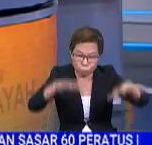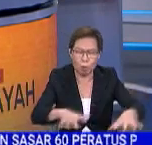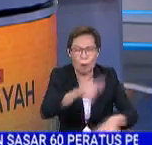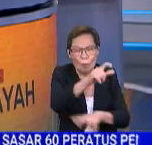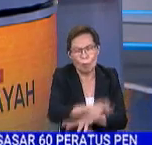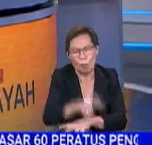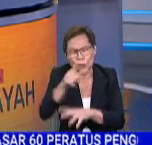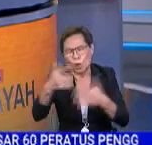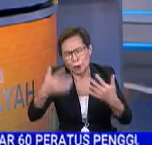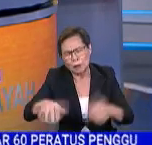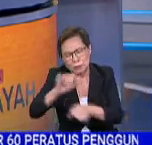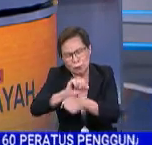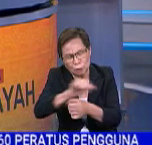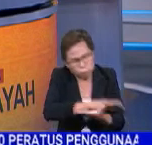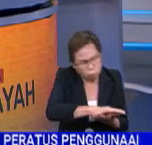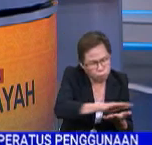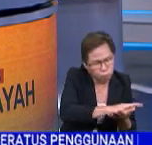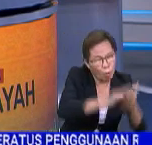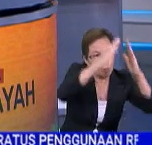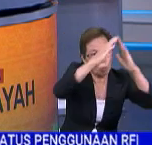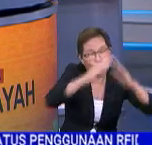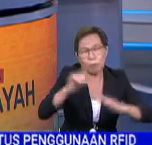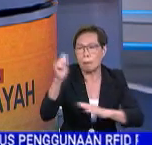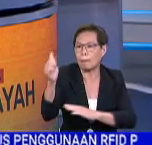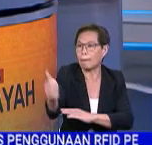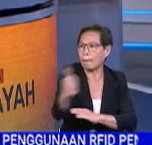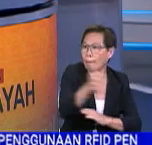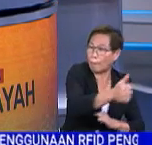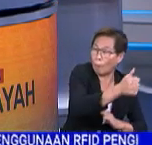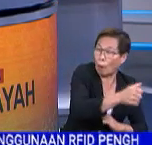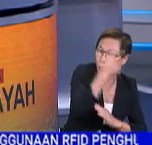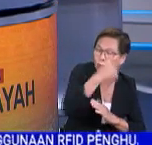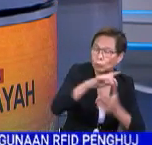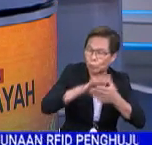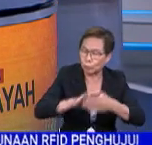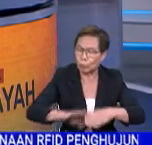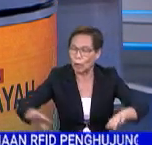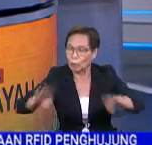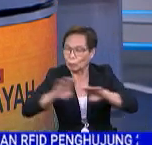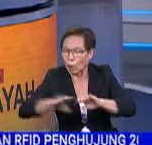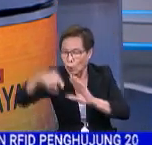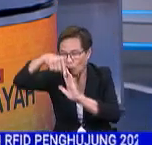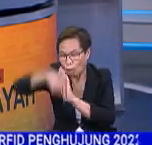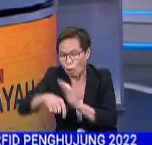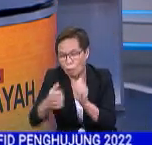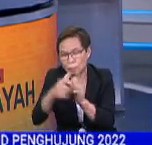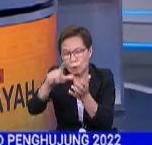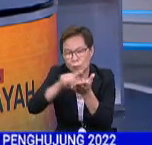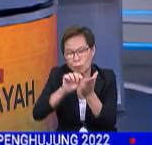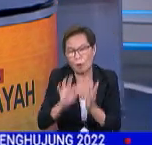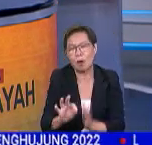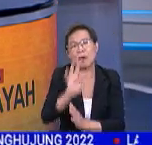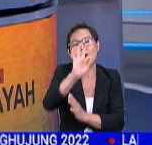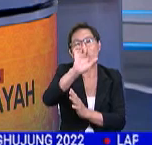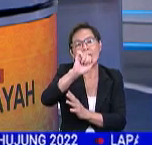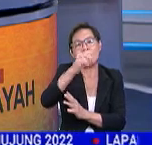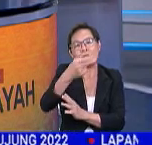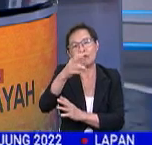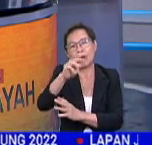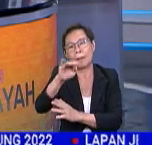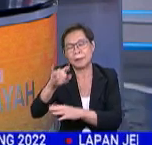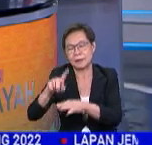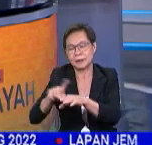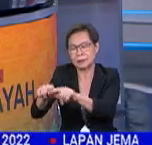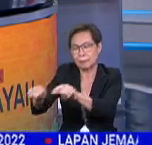mula melakukan kerja pembersihan di kediaman masing-masing. Untuk perkembangan lanjut, kita bersama wartawan Fahmi Zaidi di lokasi.